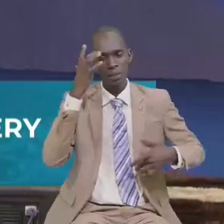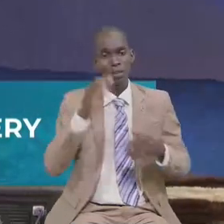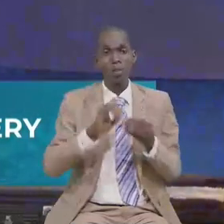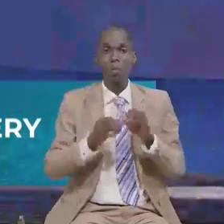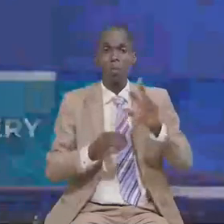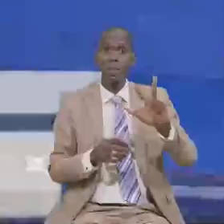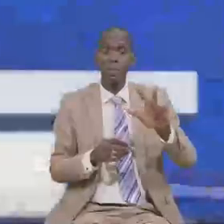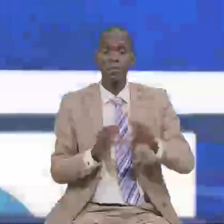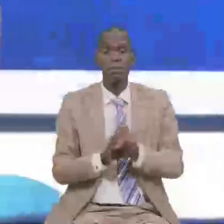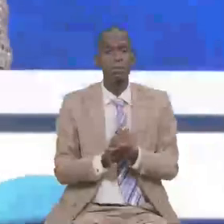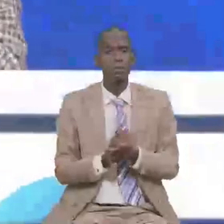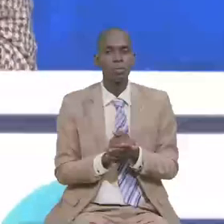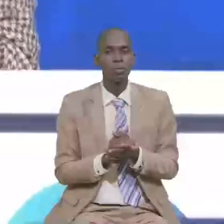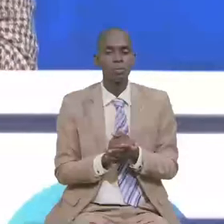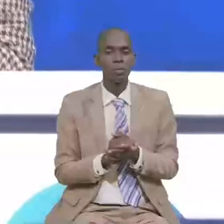3.